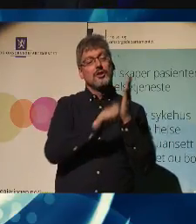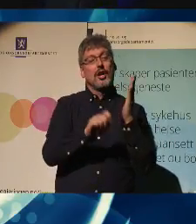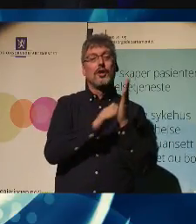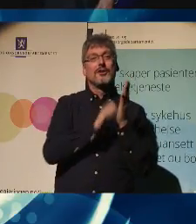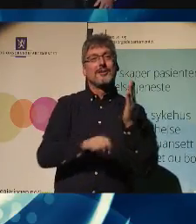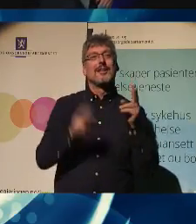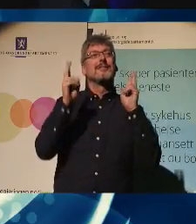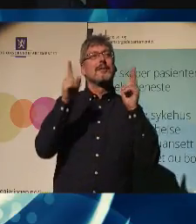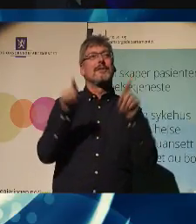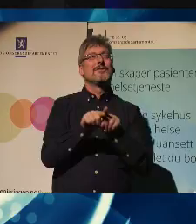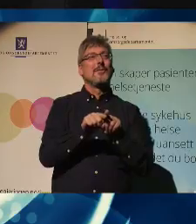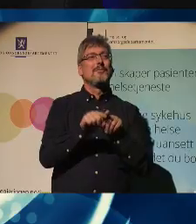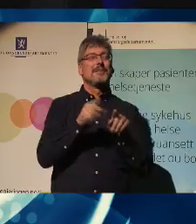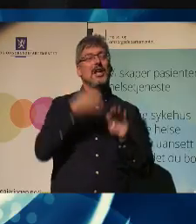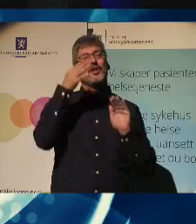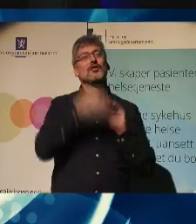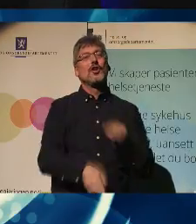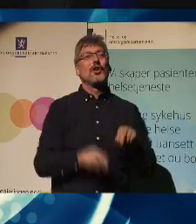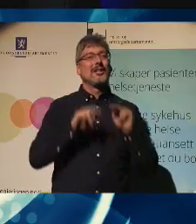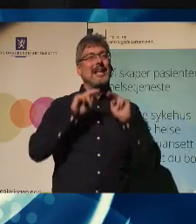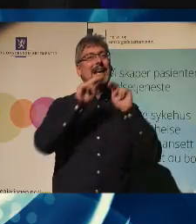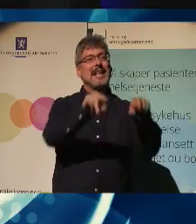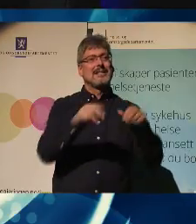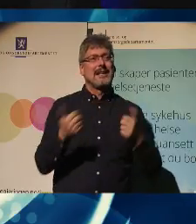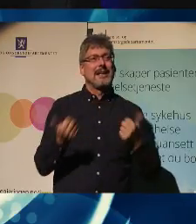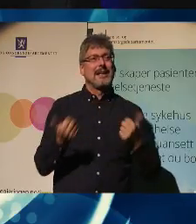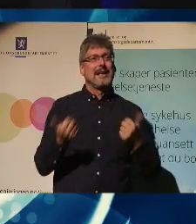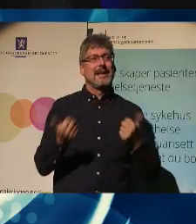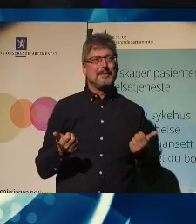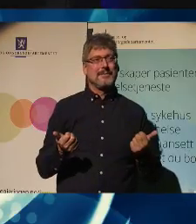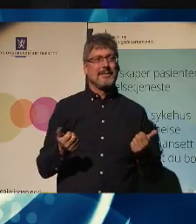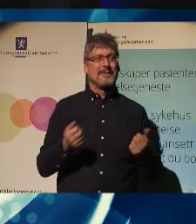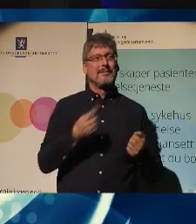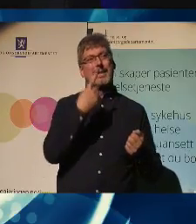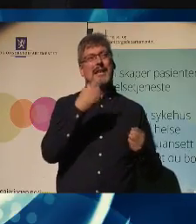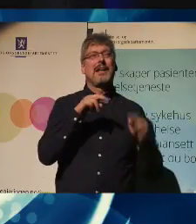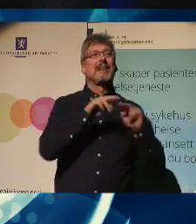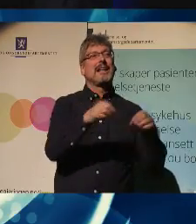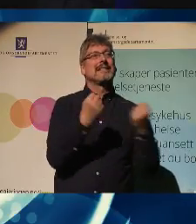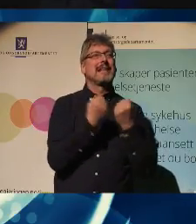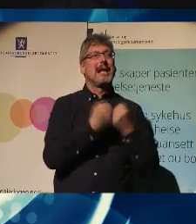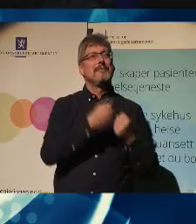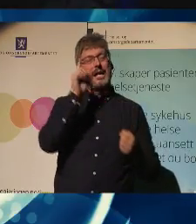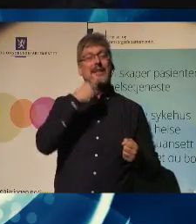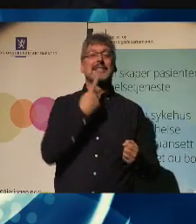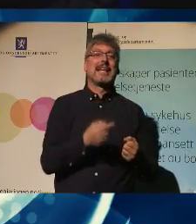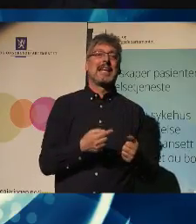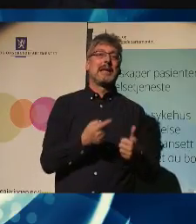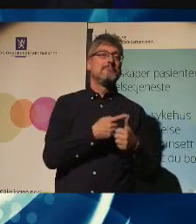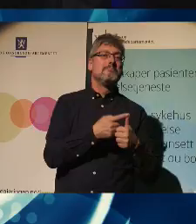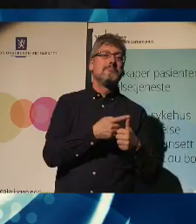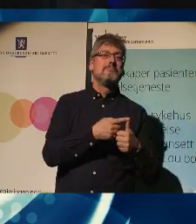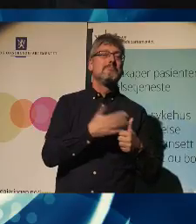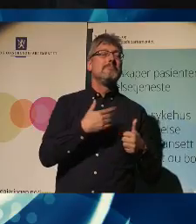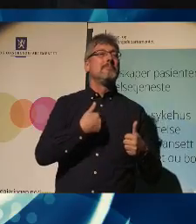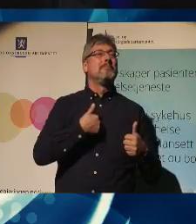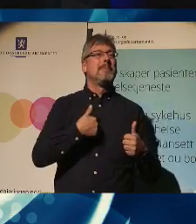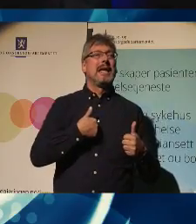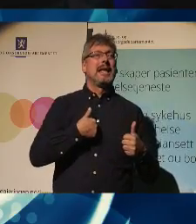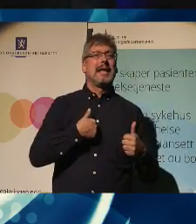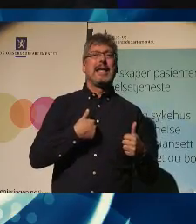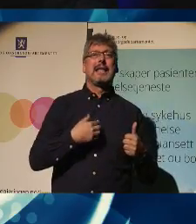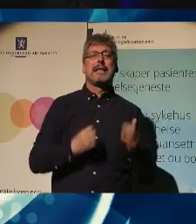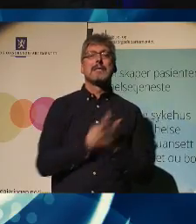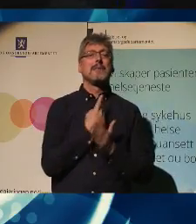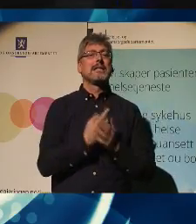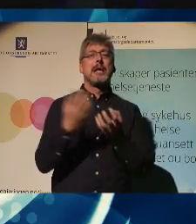man gjør når man skal reise til syden på en reise med et av reisebyråene. Da kan man si litt om hva mine spesielle behov.